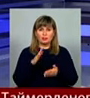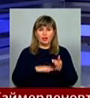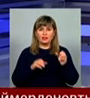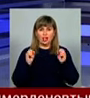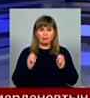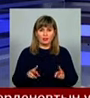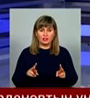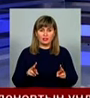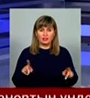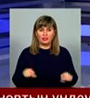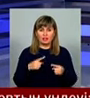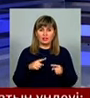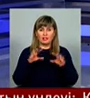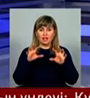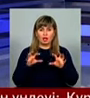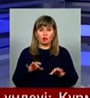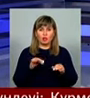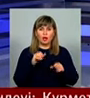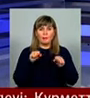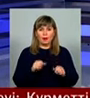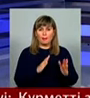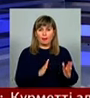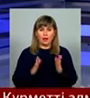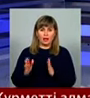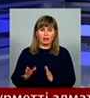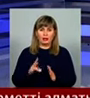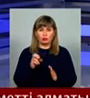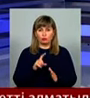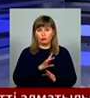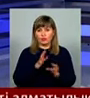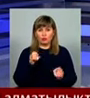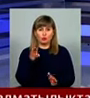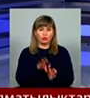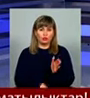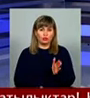безопасности, восстановления законности и правопорядка на фоне обострения ситуации.